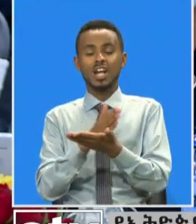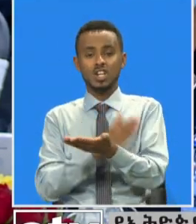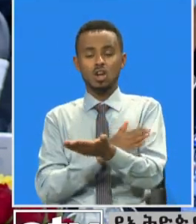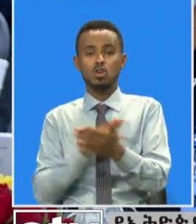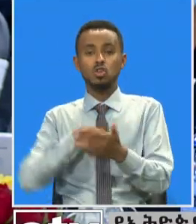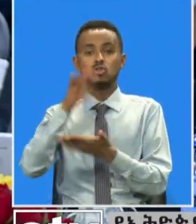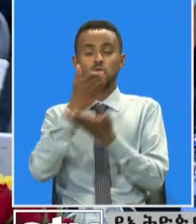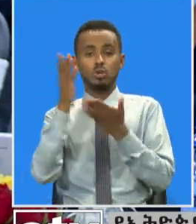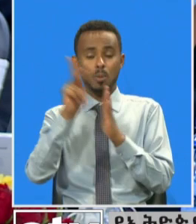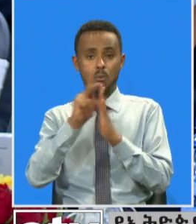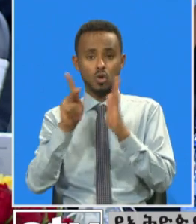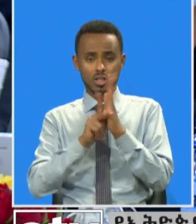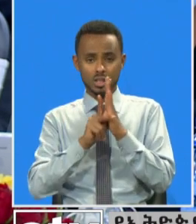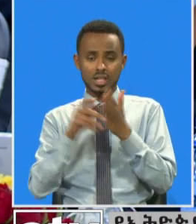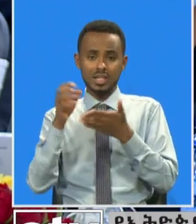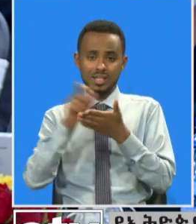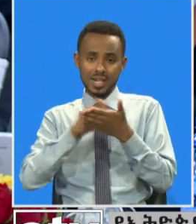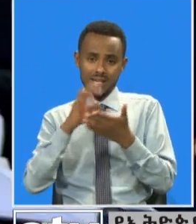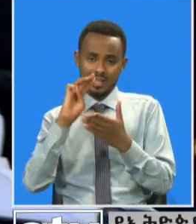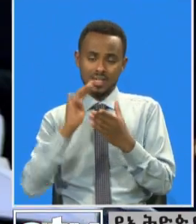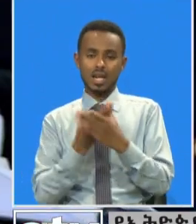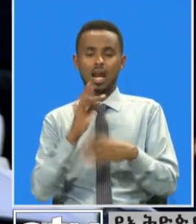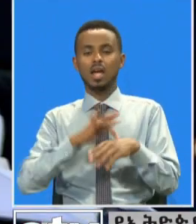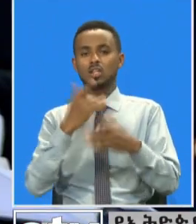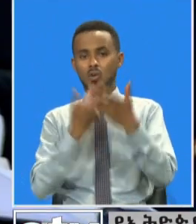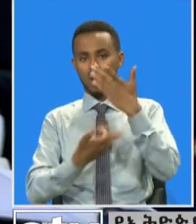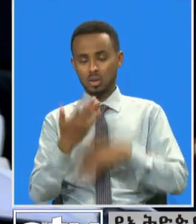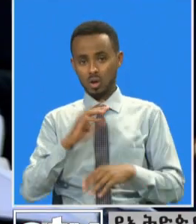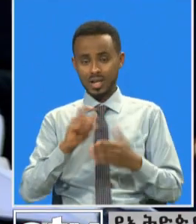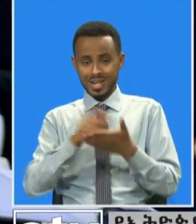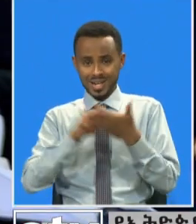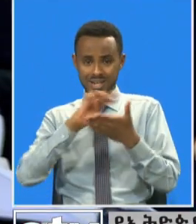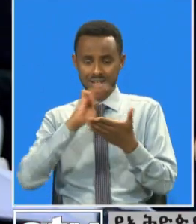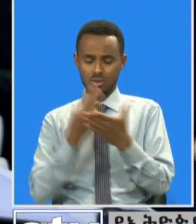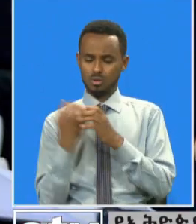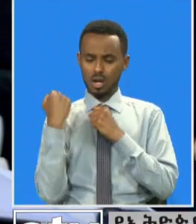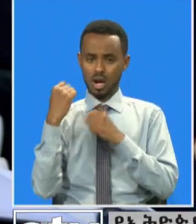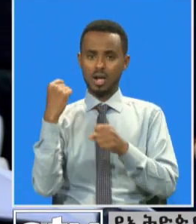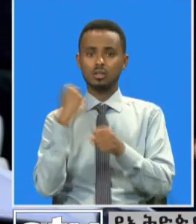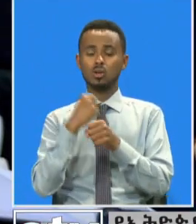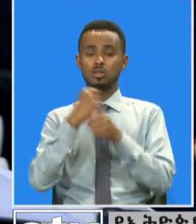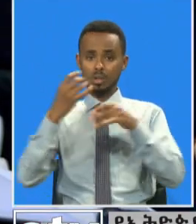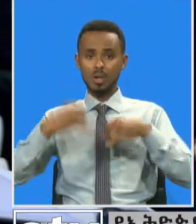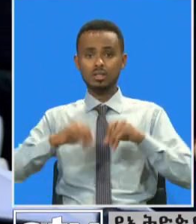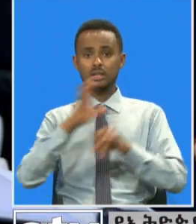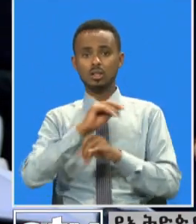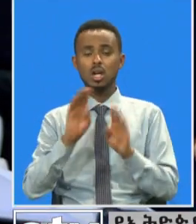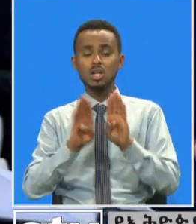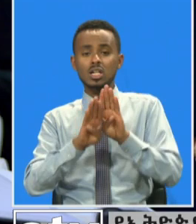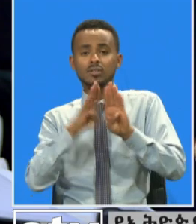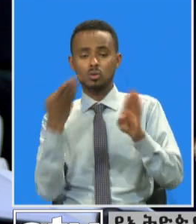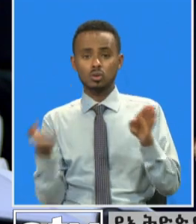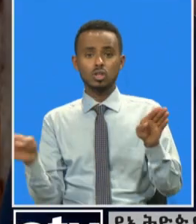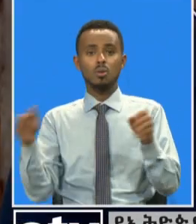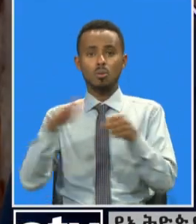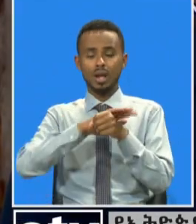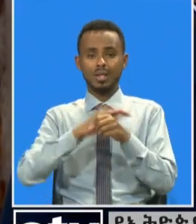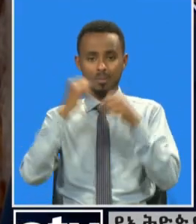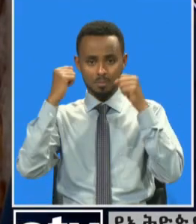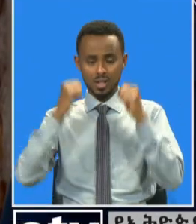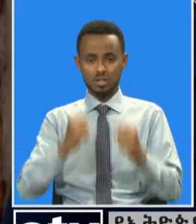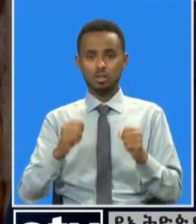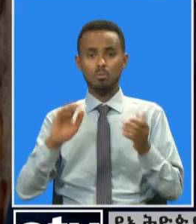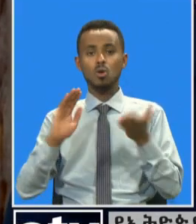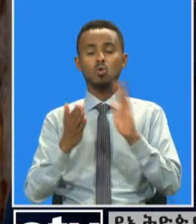የውጭ ጉዳይ ፖሊሲ ረቂቅ ሰነድ ላይ ተወያይተዋል። ረቂቅ ሰነዱ ጠንካራ ስራዎችን የማስቀጠልና ክፍተቶችን ለመሙላት በሚያስችል